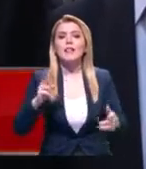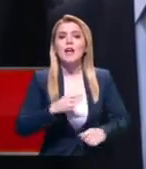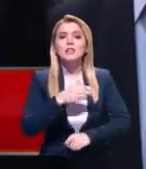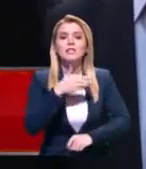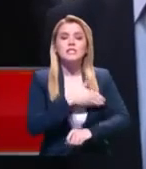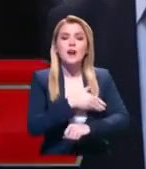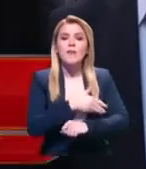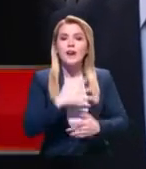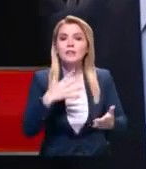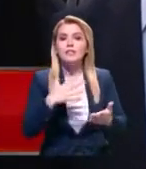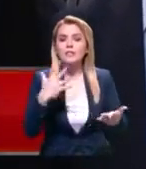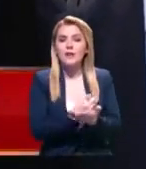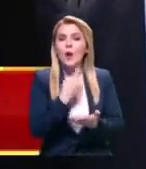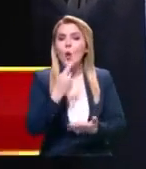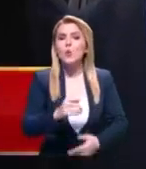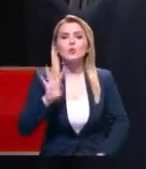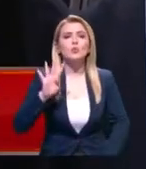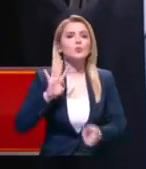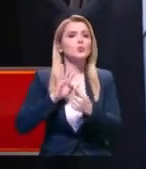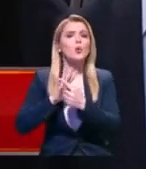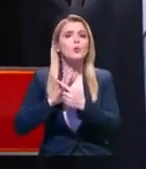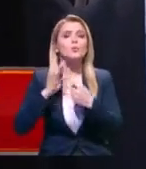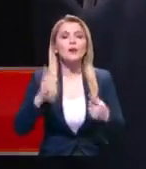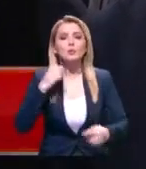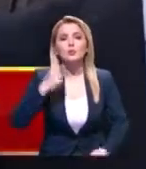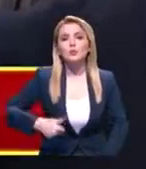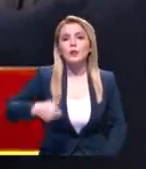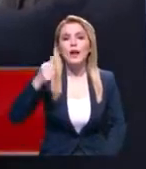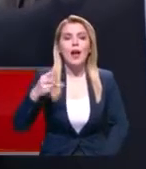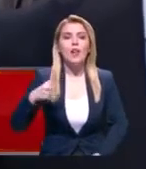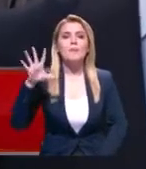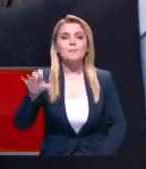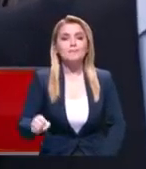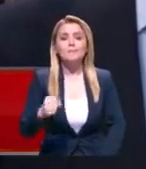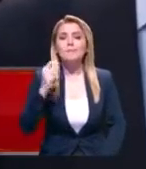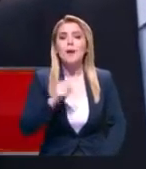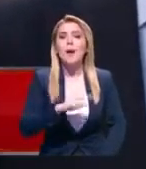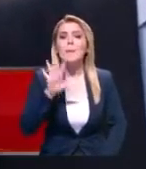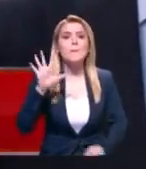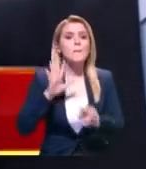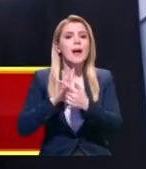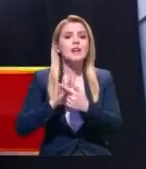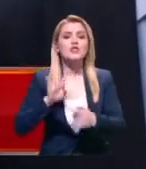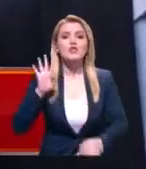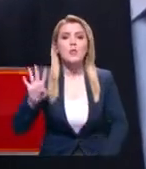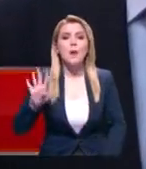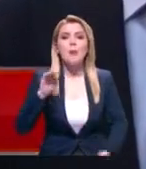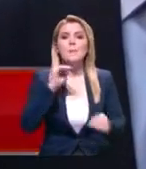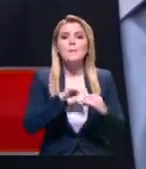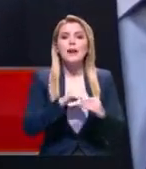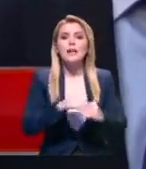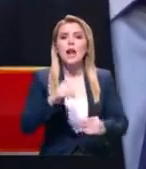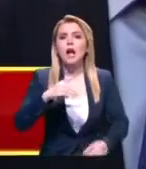işareti. Dört parmağı Erdoğan kaptı. Beş parmak Demokrat Parti'nindi. Geriye kaldı